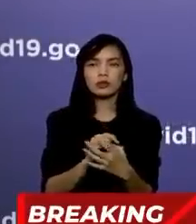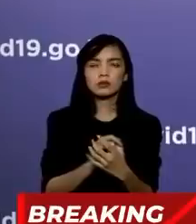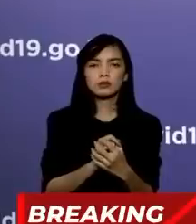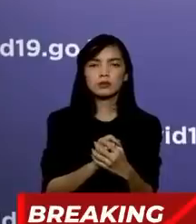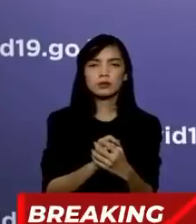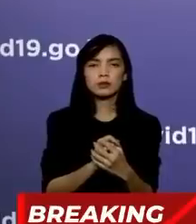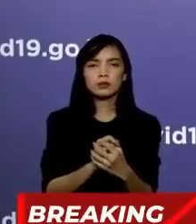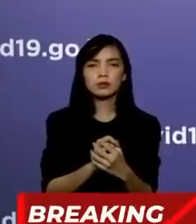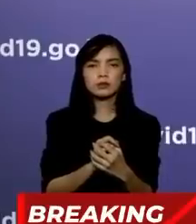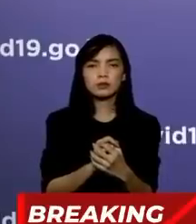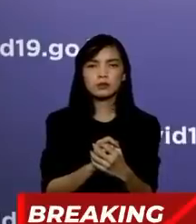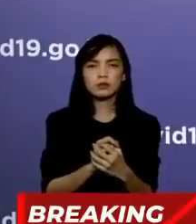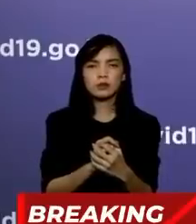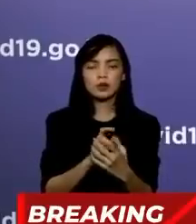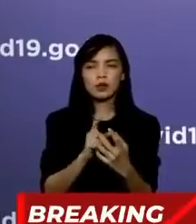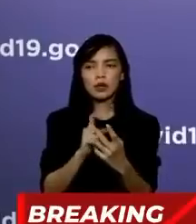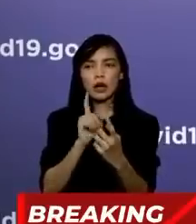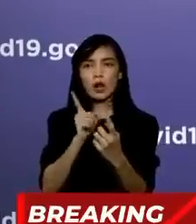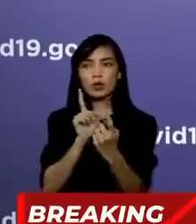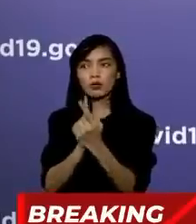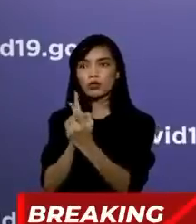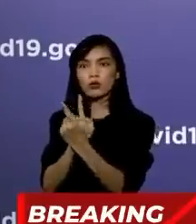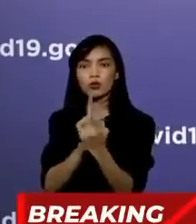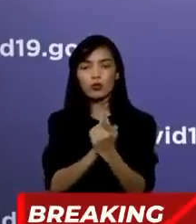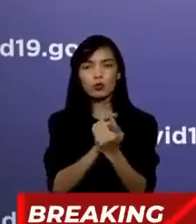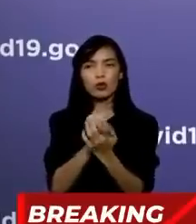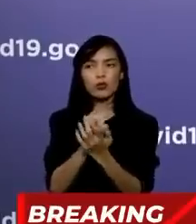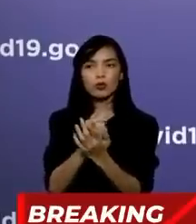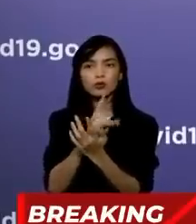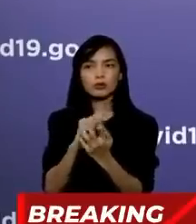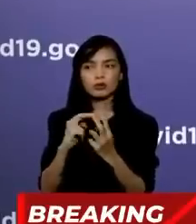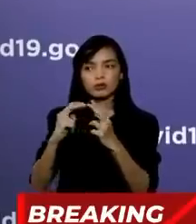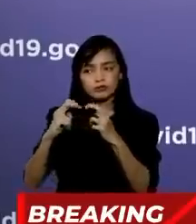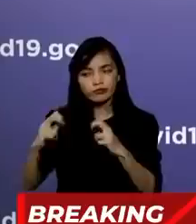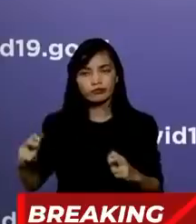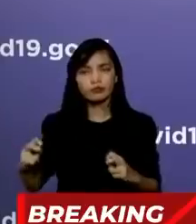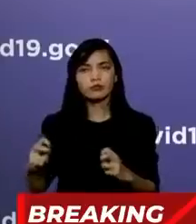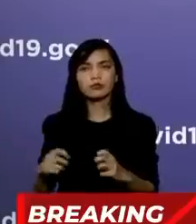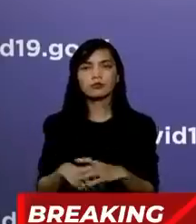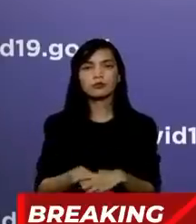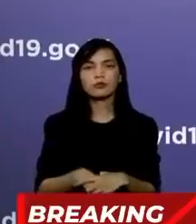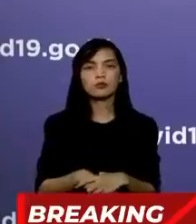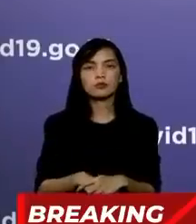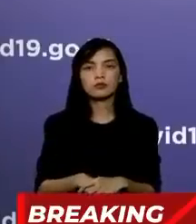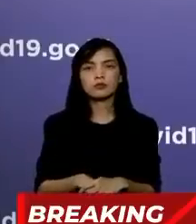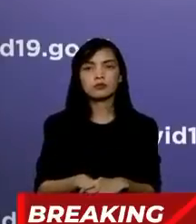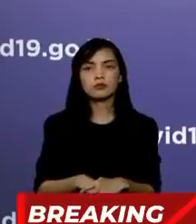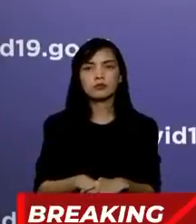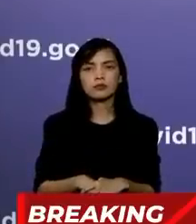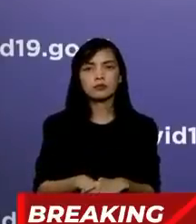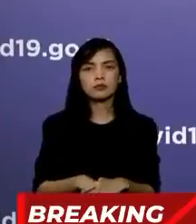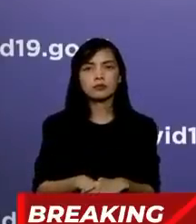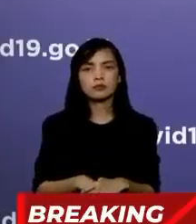yang ketat ditelusuri pressing terhadap kontak karat Hai dan kemudian